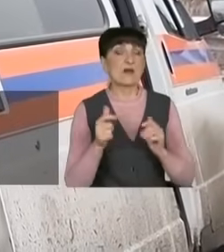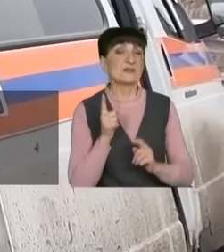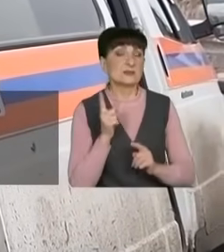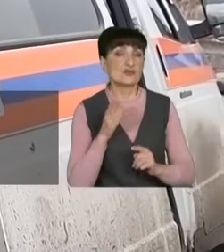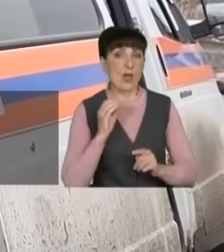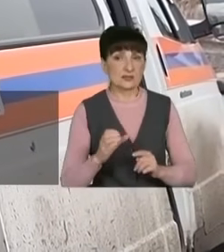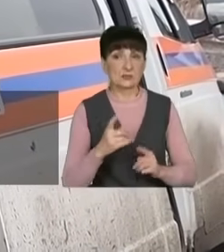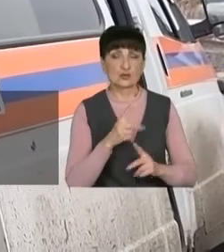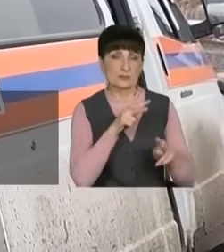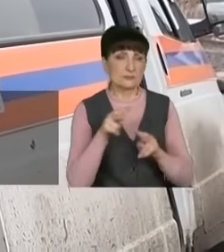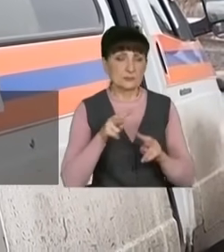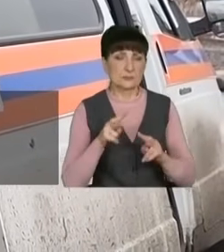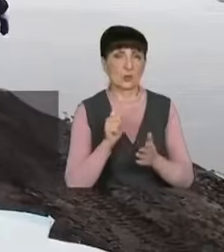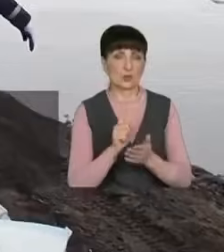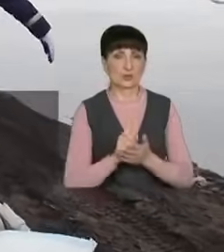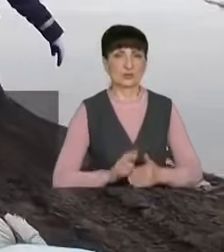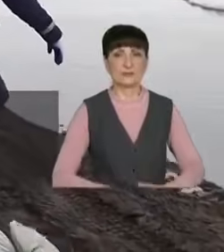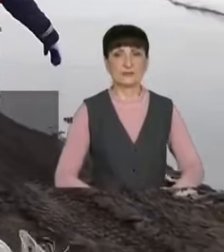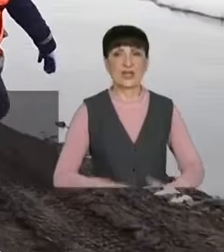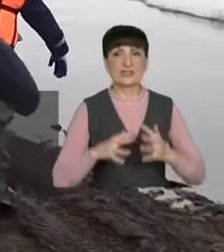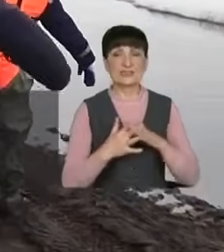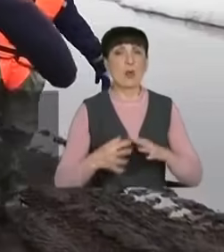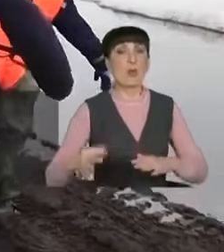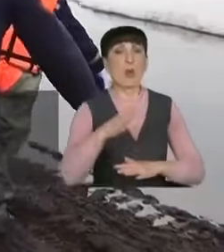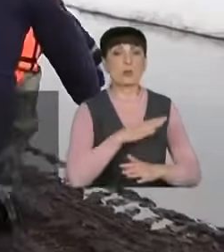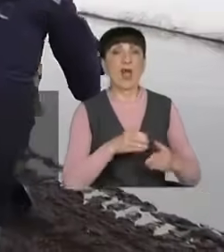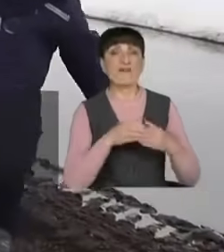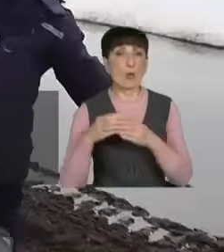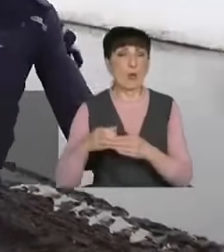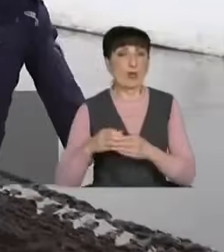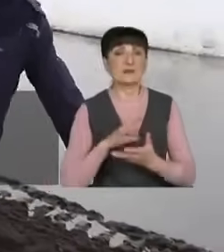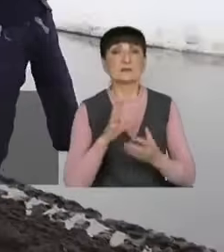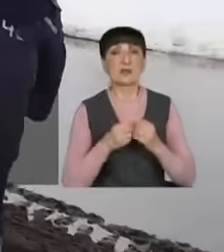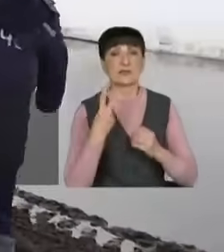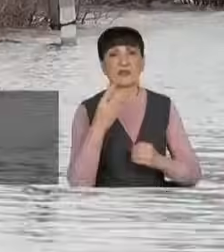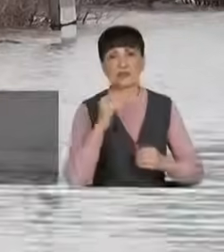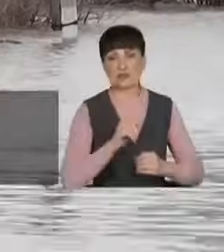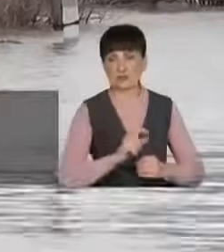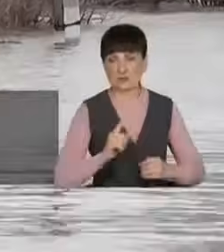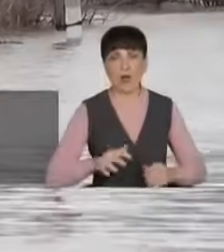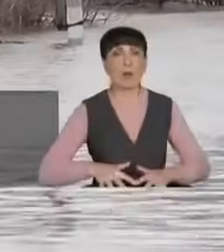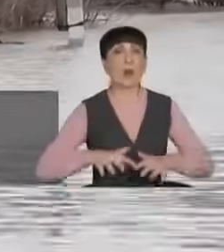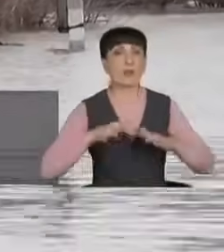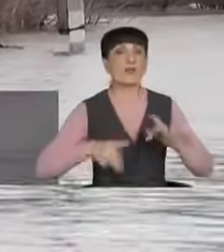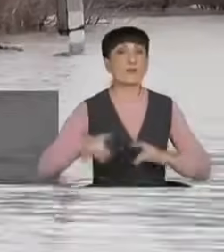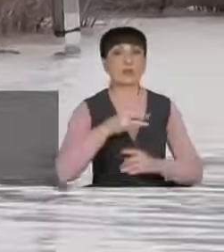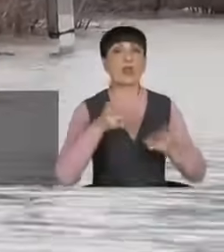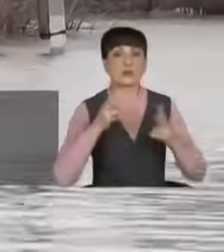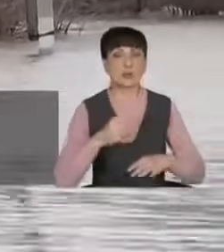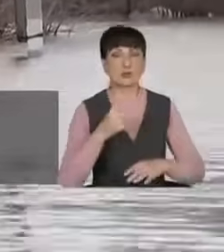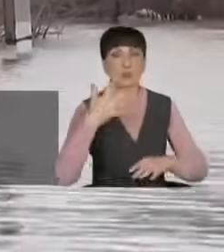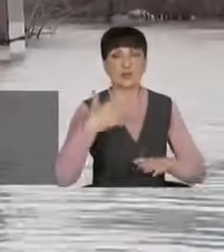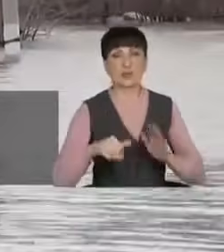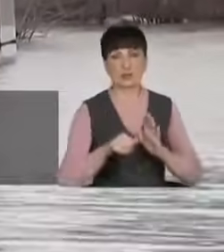ЧС, чтобы держать ситуацию под контролем. Всего по области эвакуировано более 2000 человек. Потопленными в регионе остаются